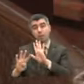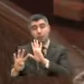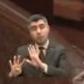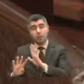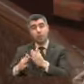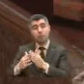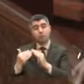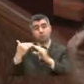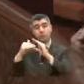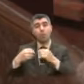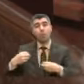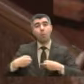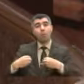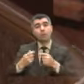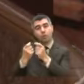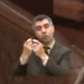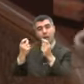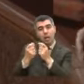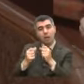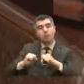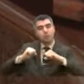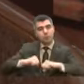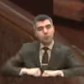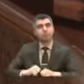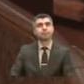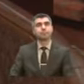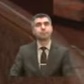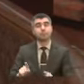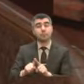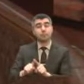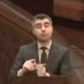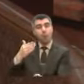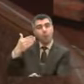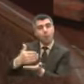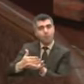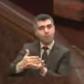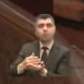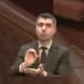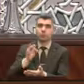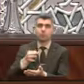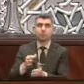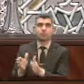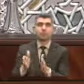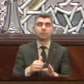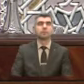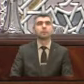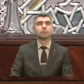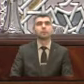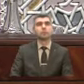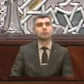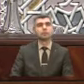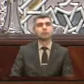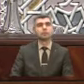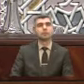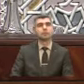وطلعوا أجل ديال 30 يوم باش يستجب لهذا الشيء وإلا سيعمل القانون في حقه. شكرا، كلمة